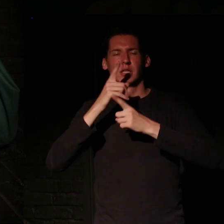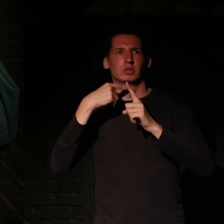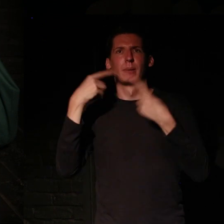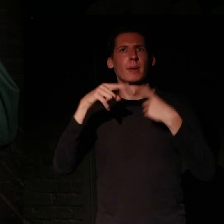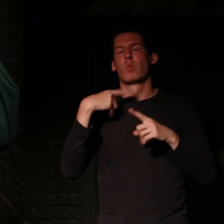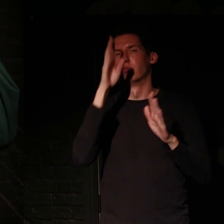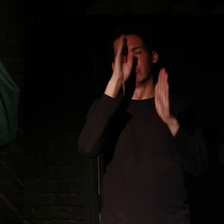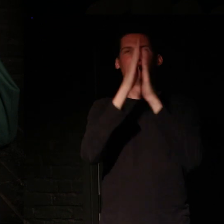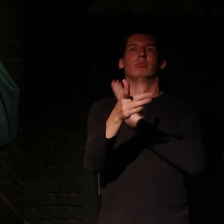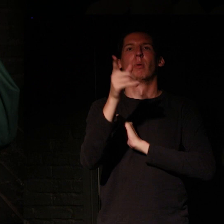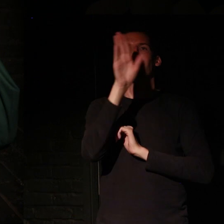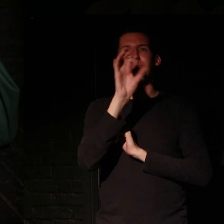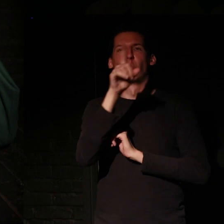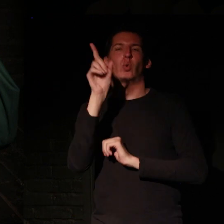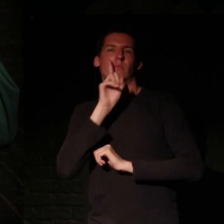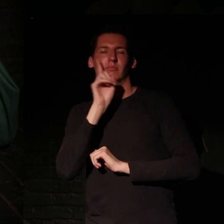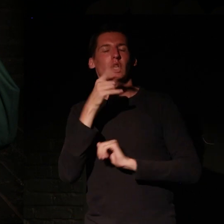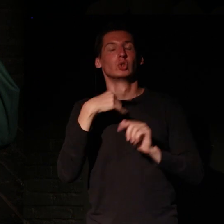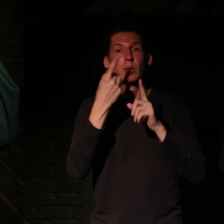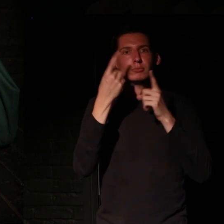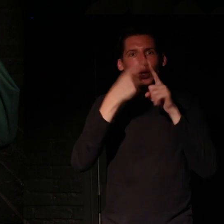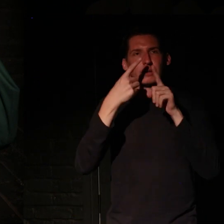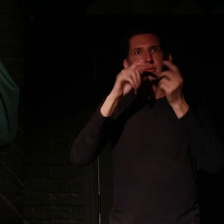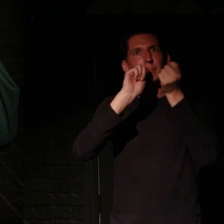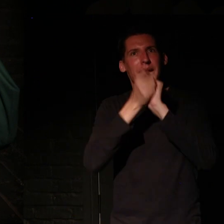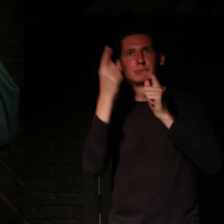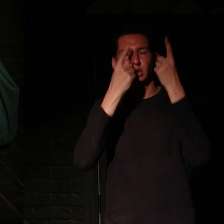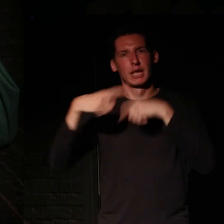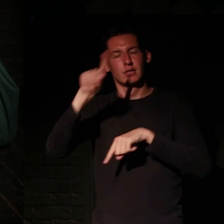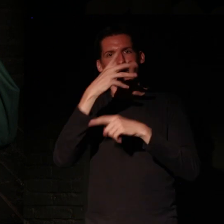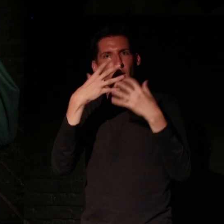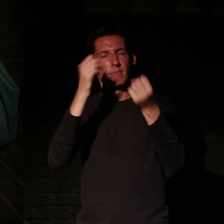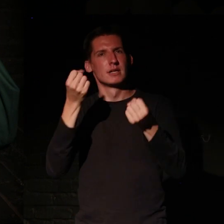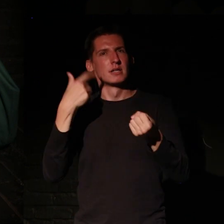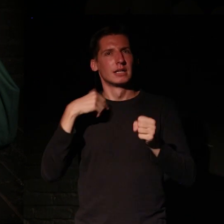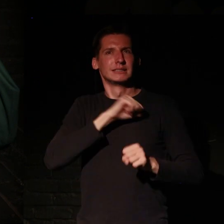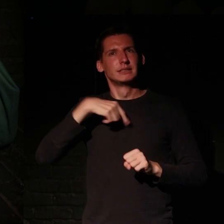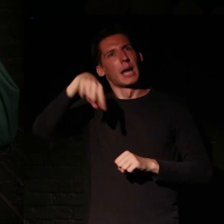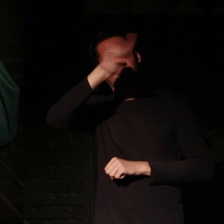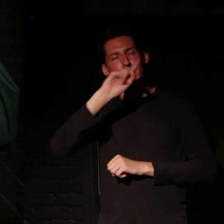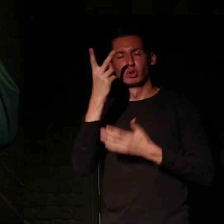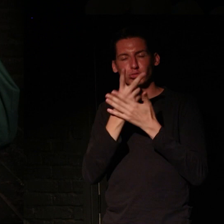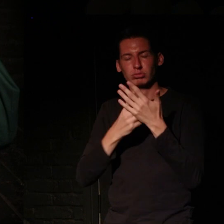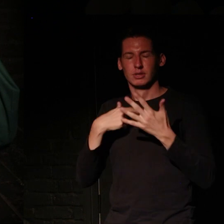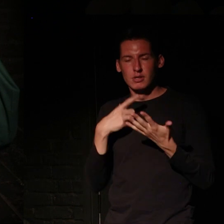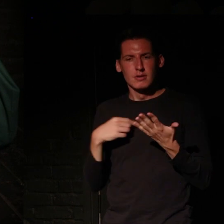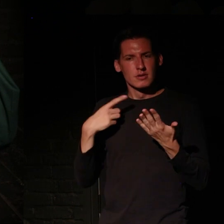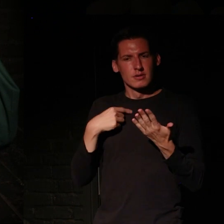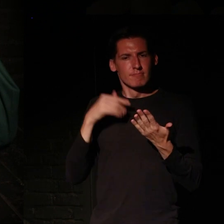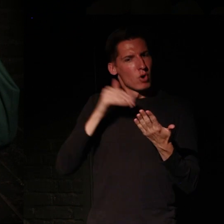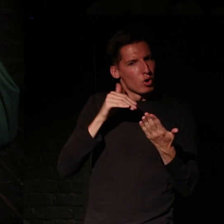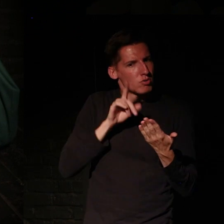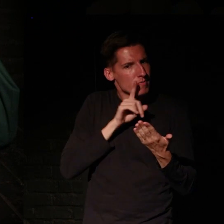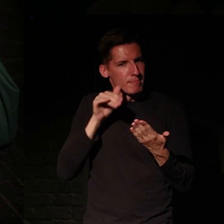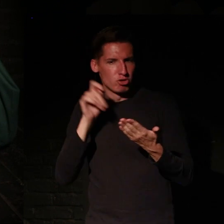jako o mężczyźnie. Tak, czy też już